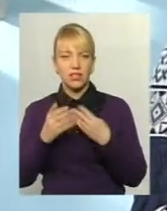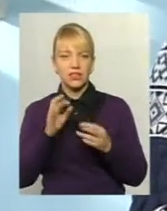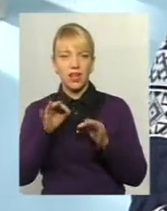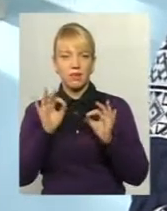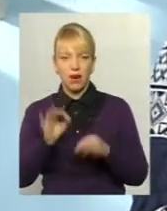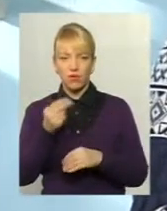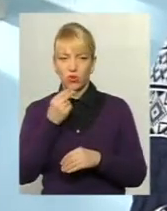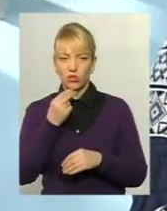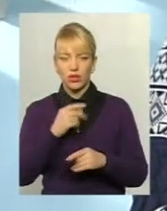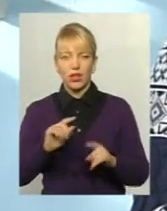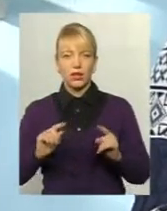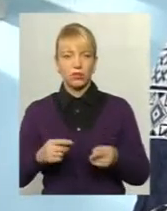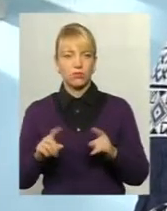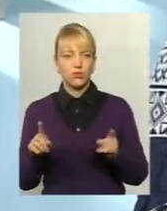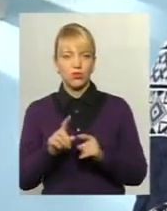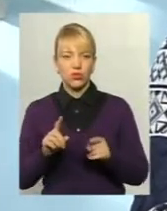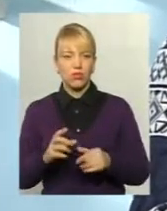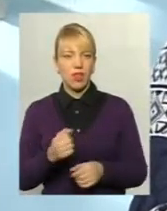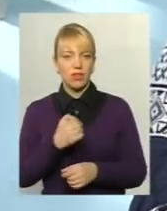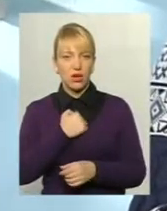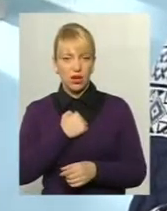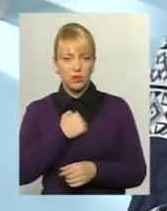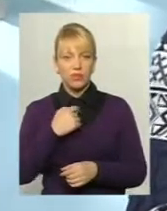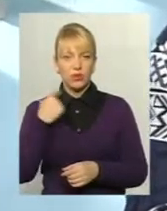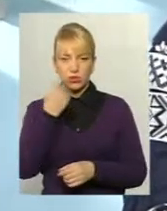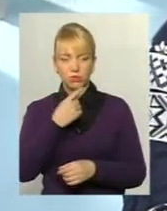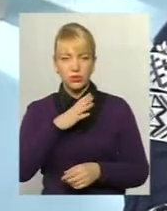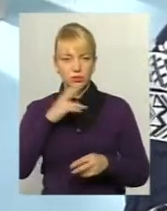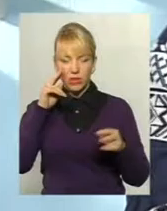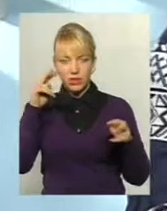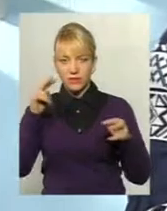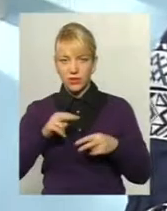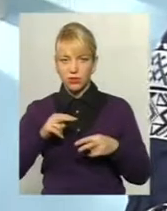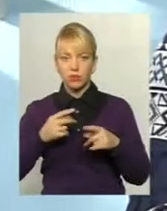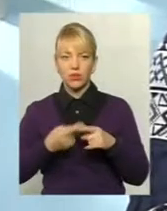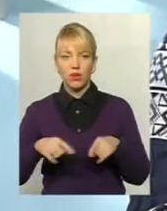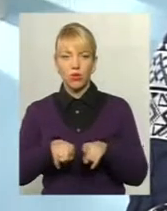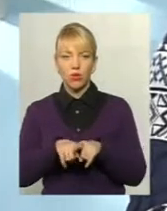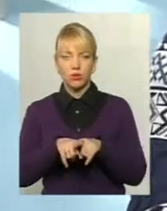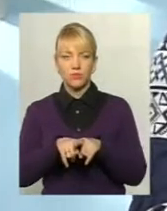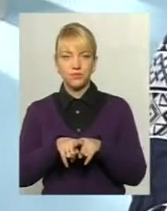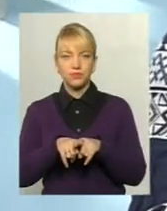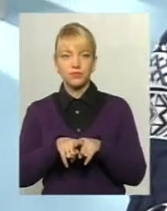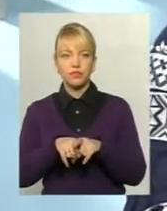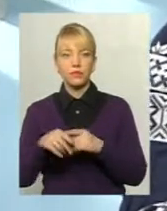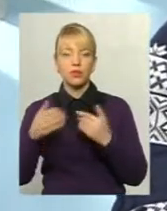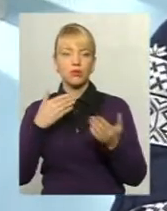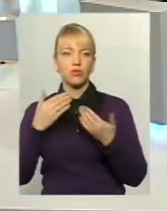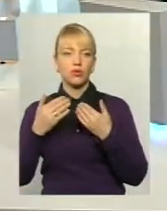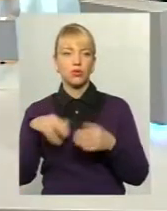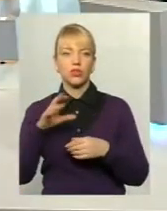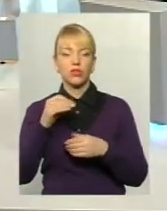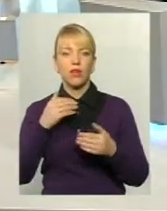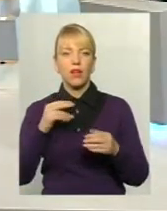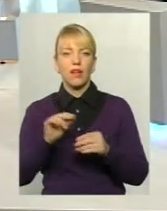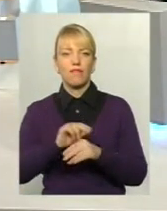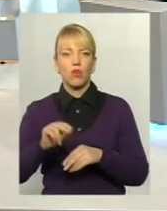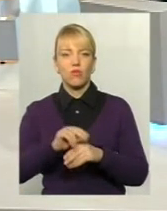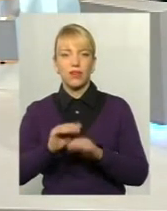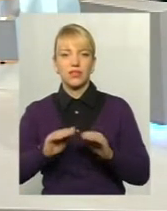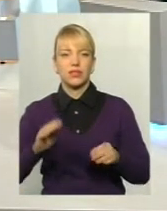харчуватися. Тому що, на жаль, особисто була свідком такого підходу до виховання дітей,